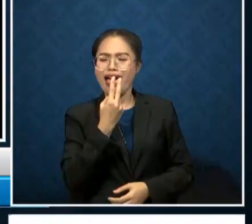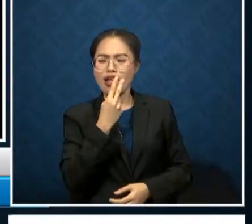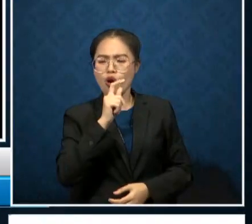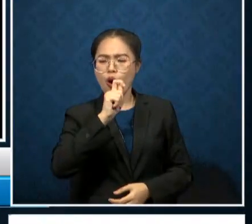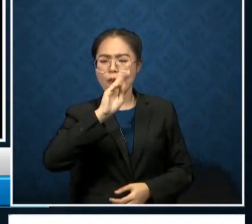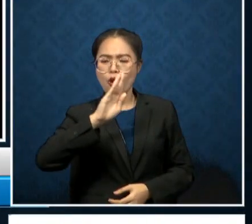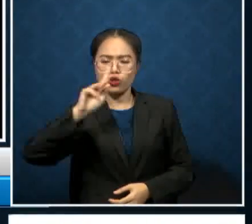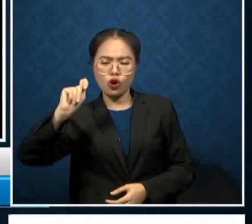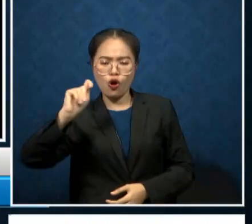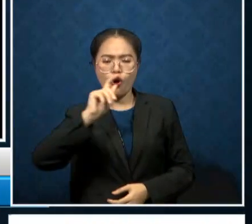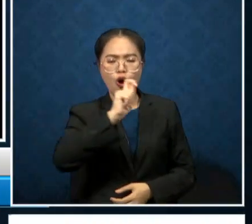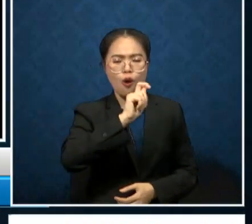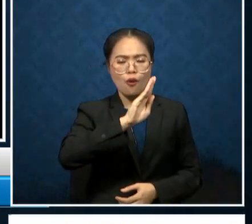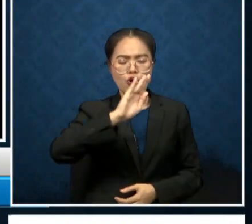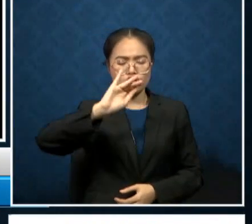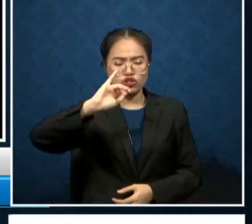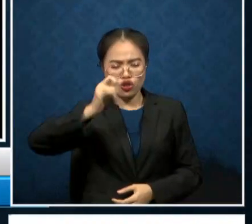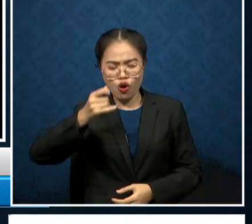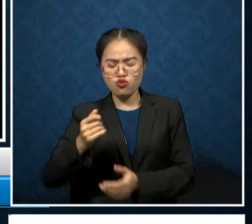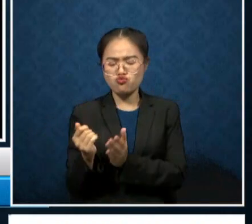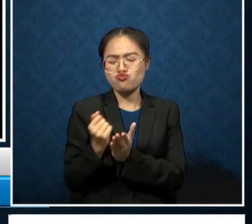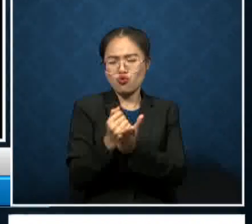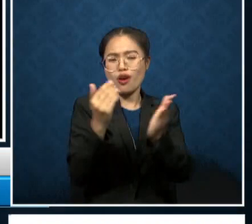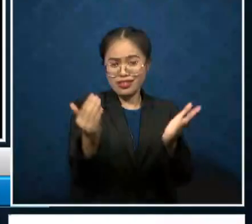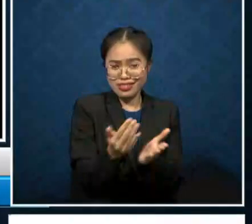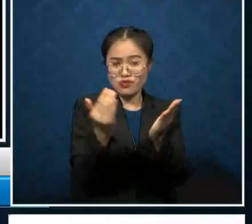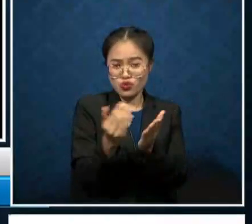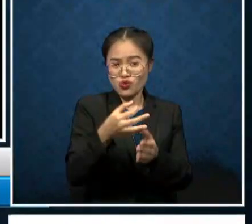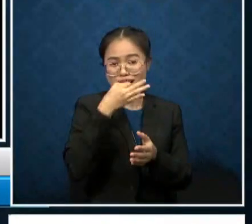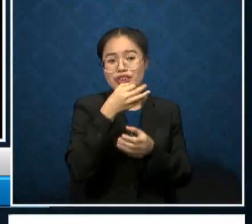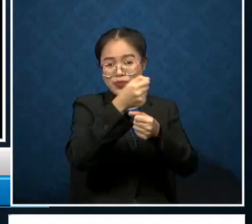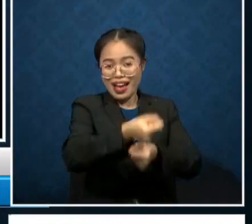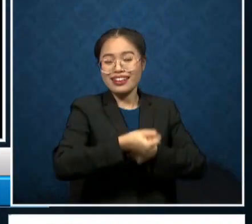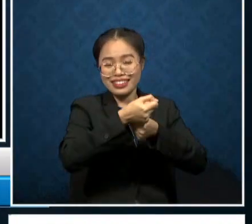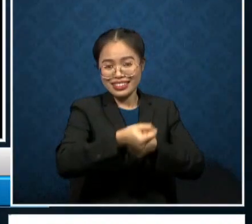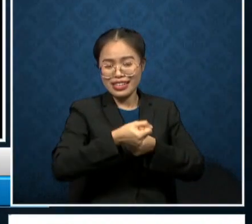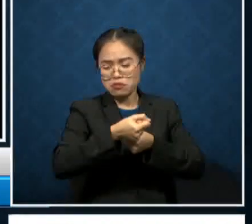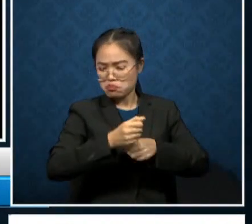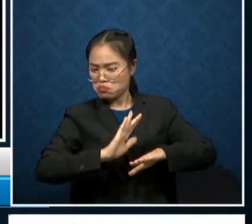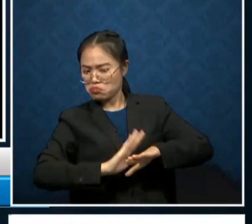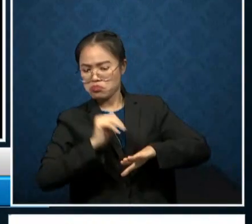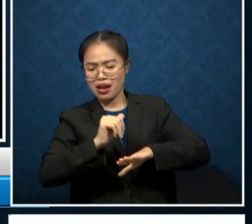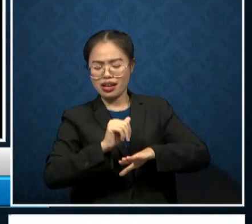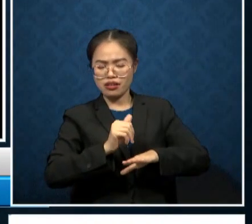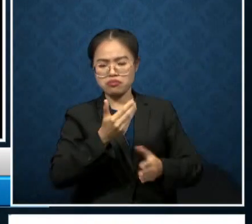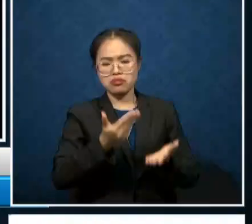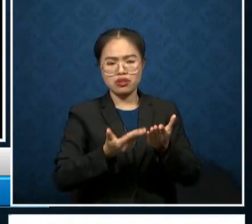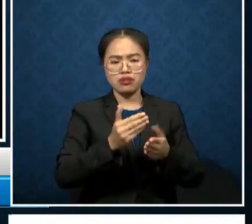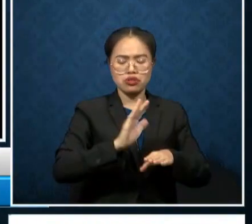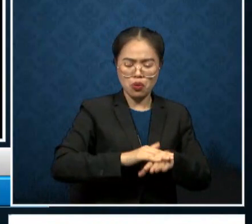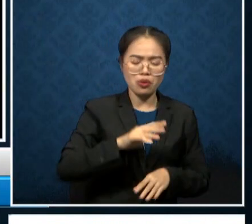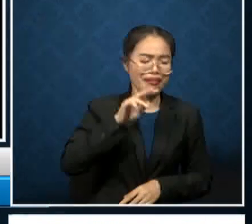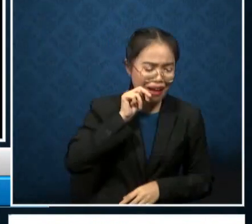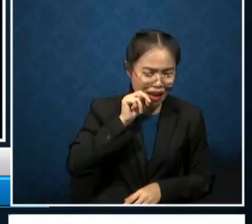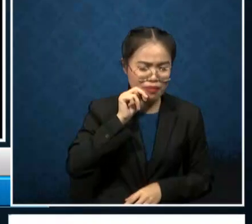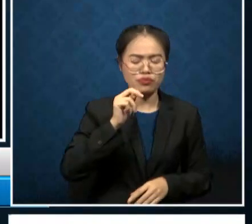พื้นที่ที่พี่น้องเกษตกรทำอาชีพภาคเกษตรเป็นส่วนใหญ่และมีศักยภาพคำว่าศักยภาพของผมก็คือทั้งเรื่องของ infrastructureเรื่องน้ำก็